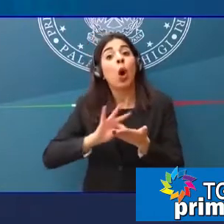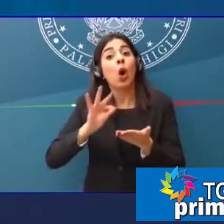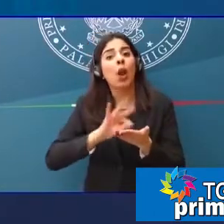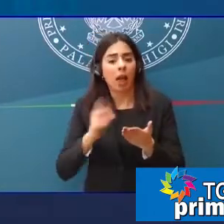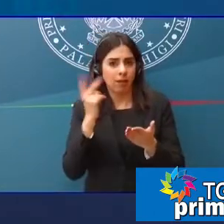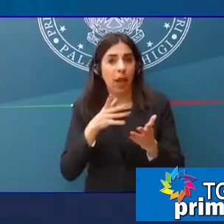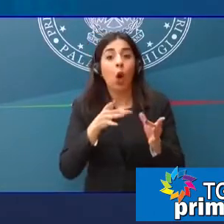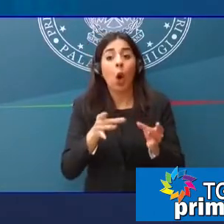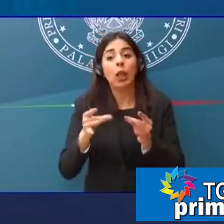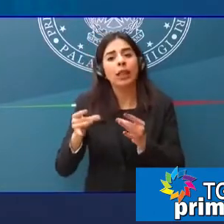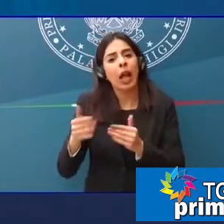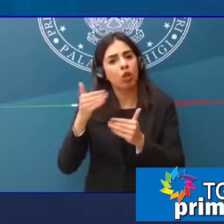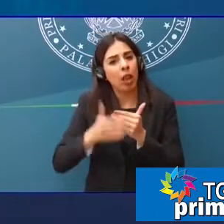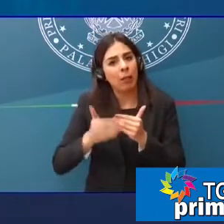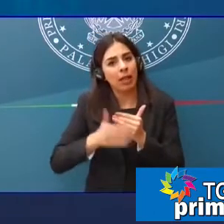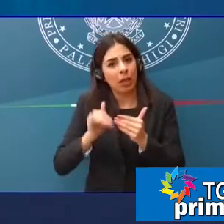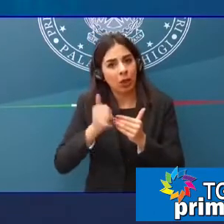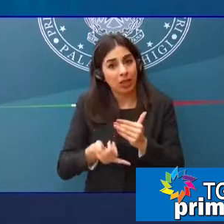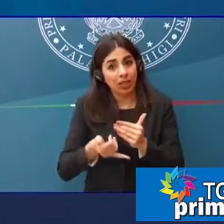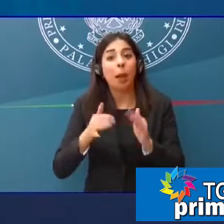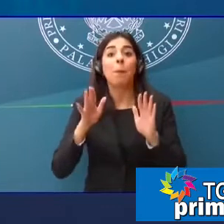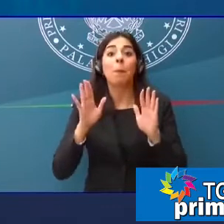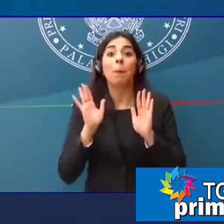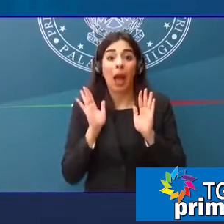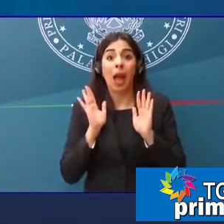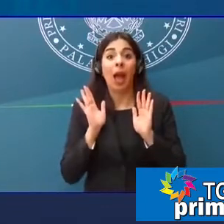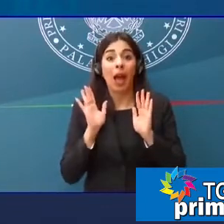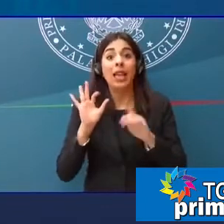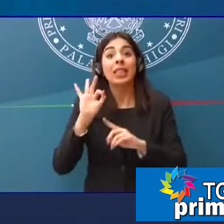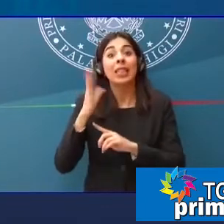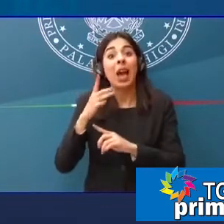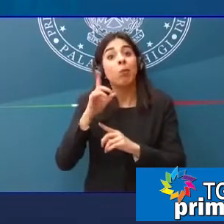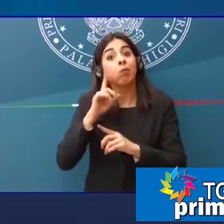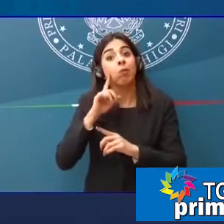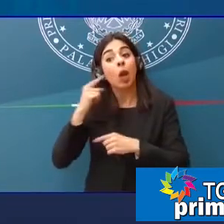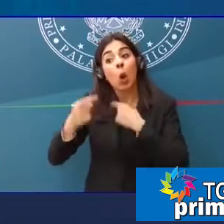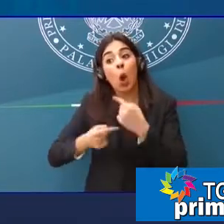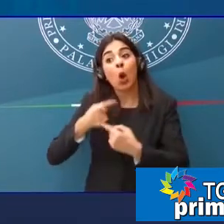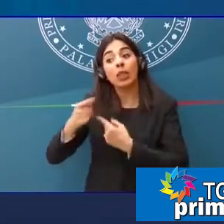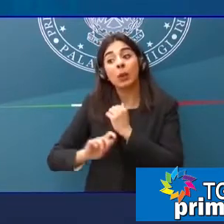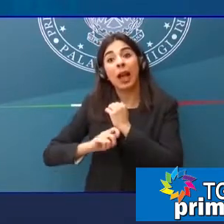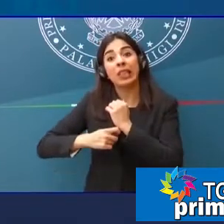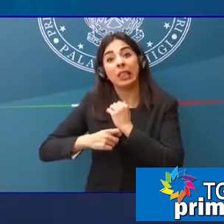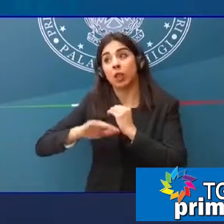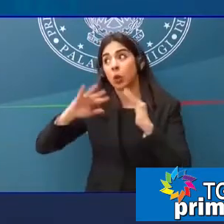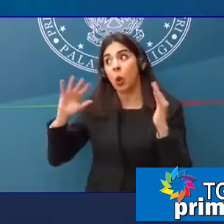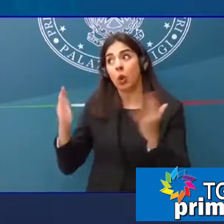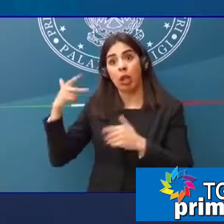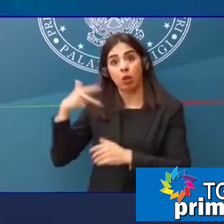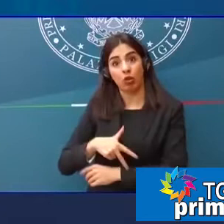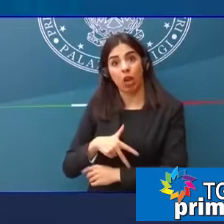molto limitato solo in presenza di tutte le altre restrizioni. Ma se queste restrizioni